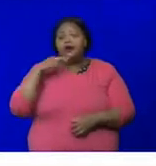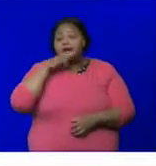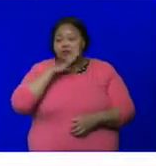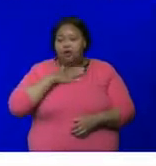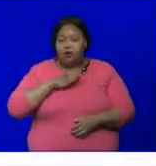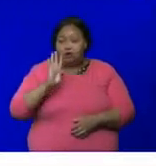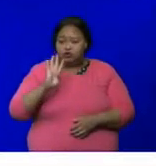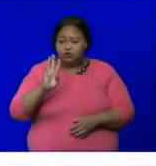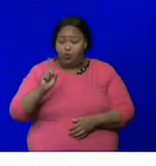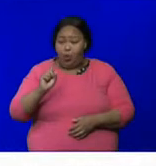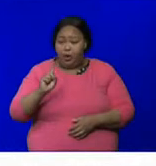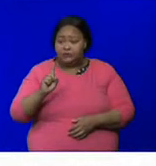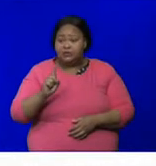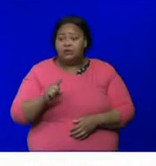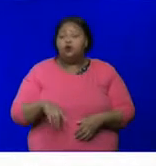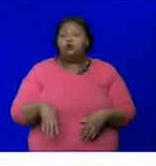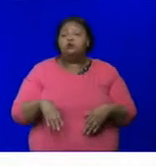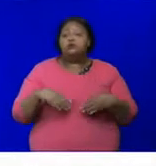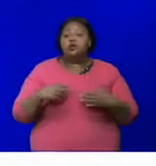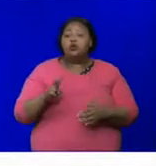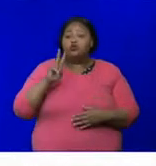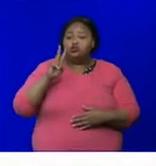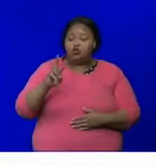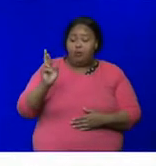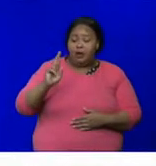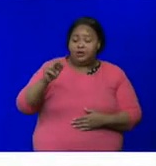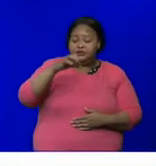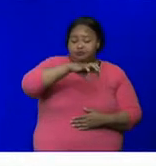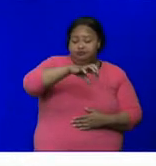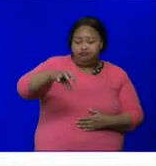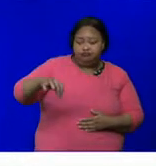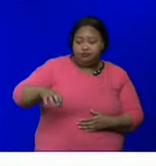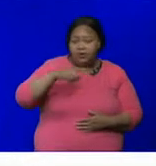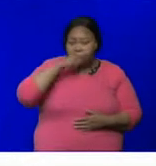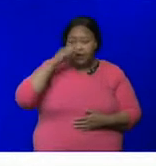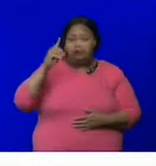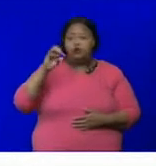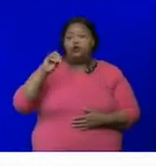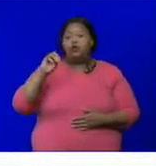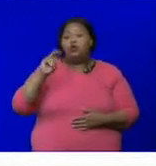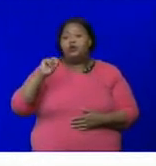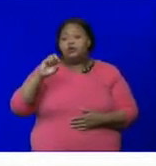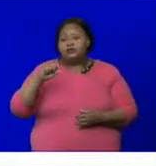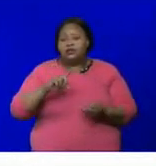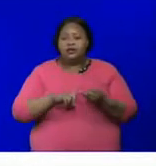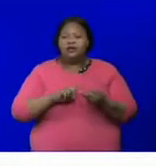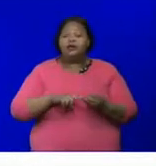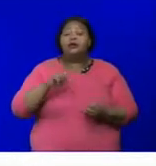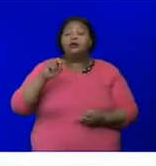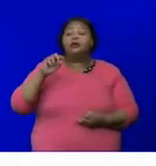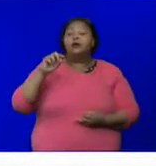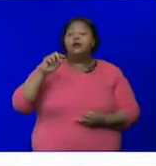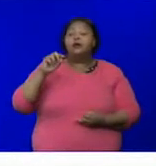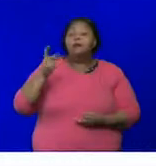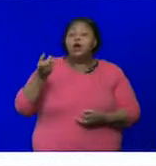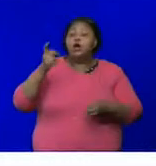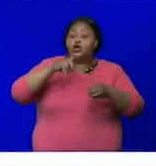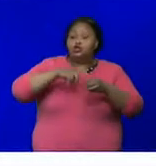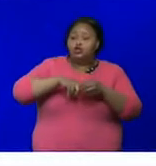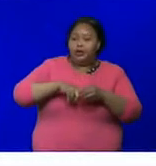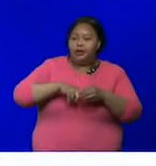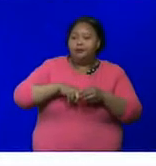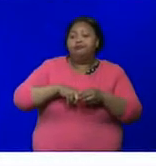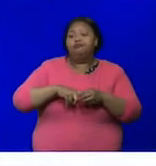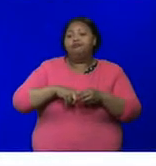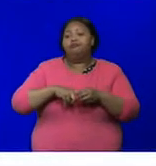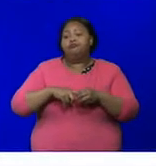delive le-Ukraine, iDonetsk neLuhansk, babe yingxenye yempi yemaRussia. Kanzi kuletinyathelo letinsha